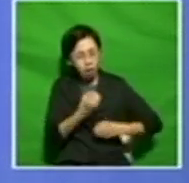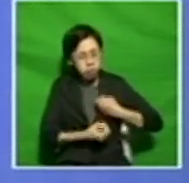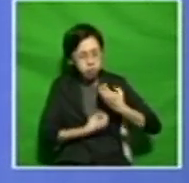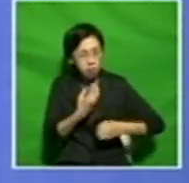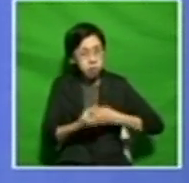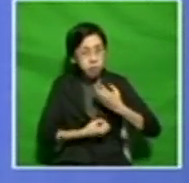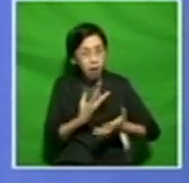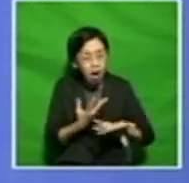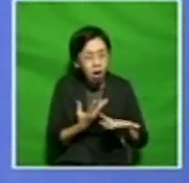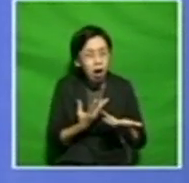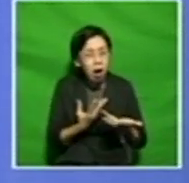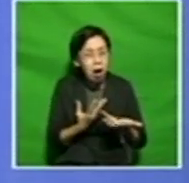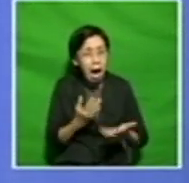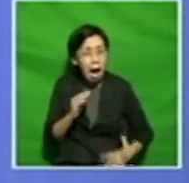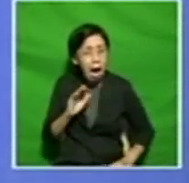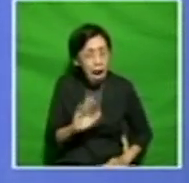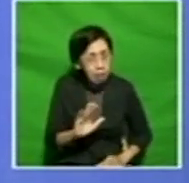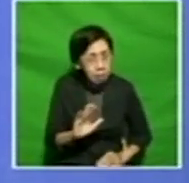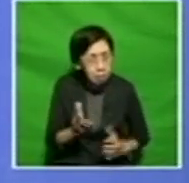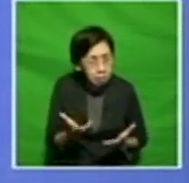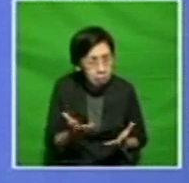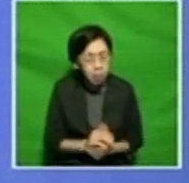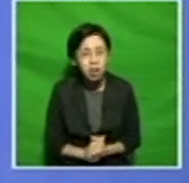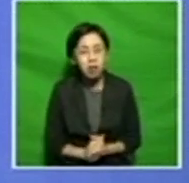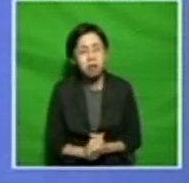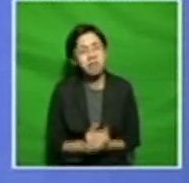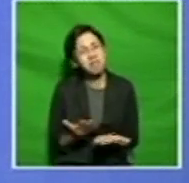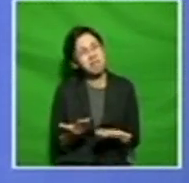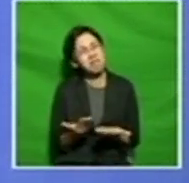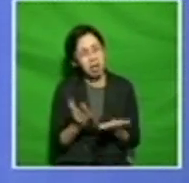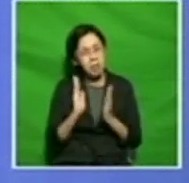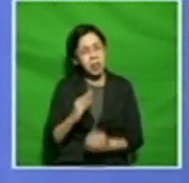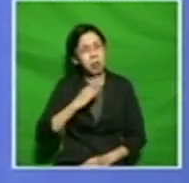เห็นผ่านสื่อหรือจะเซ็นเซอร์กันหรืออย่างไรไ